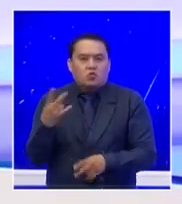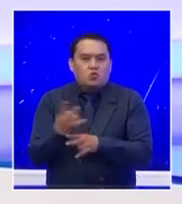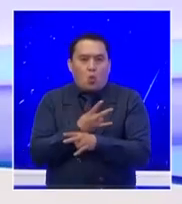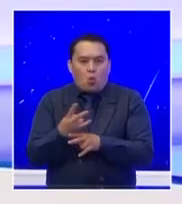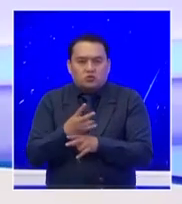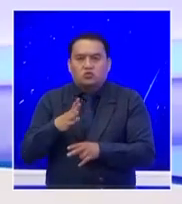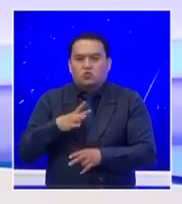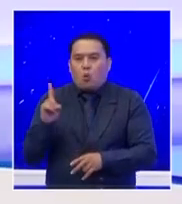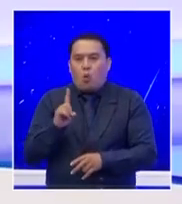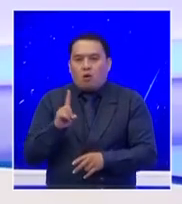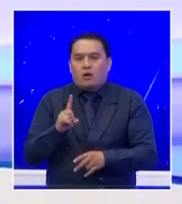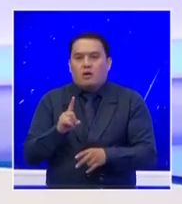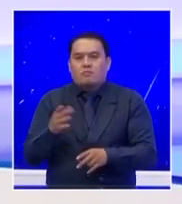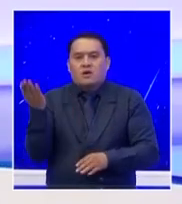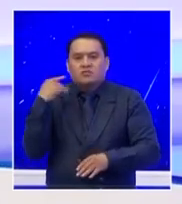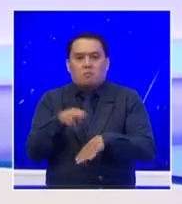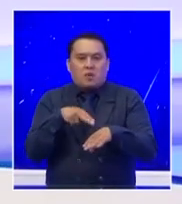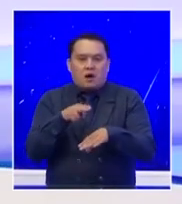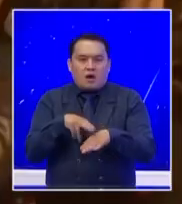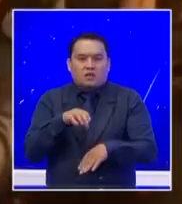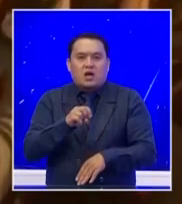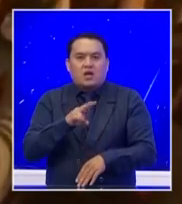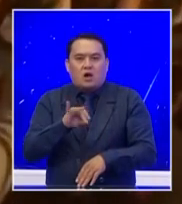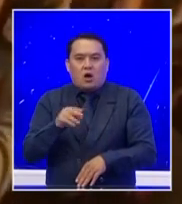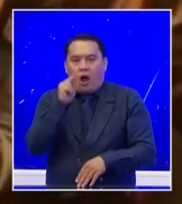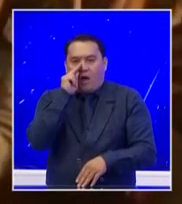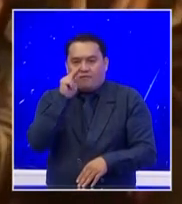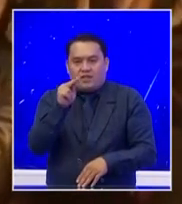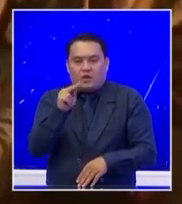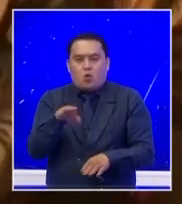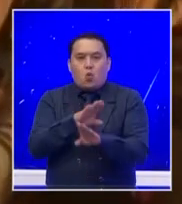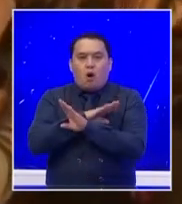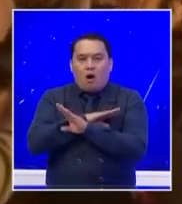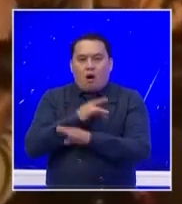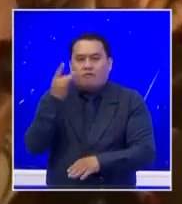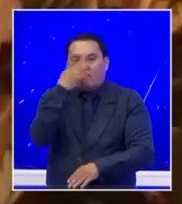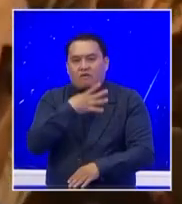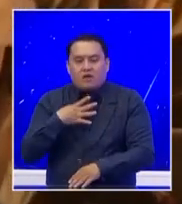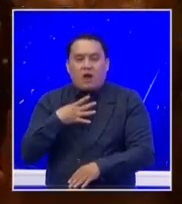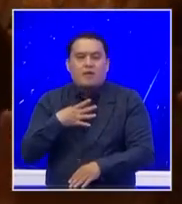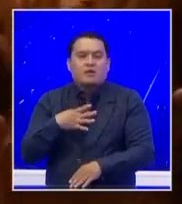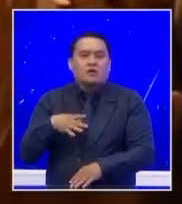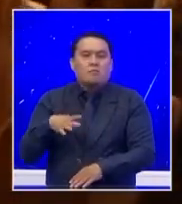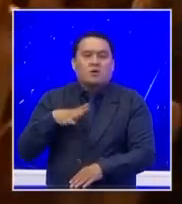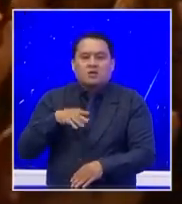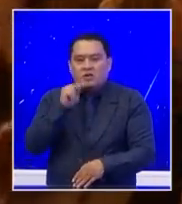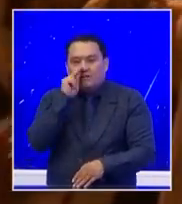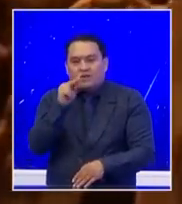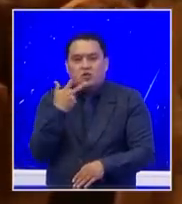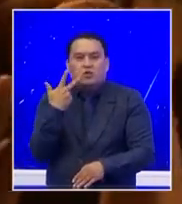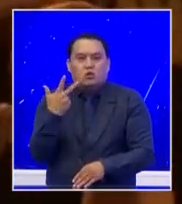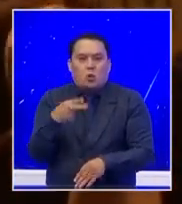ночи стало известно, что помимо бывшего полицейского Дерека Шовина, обвинения в гибели афроамериканца Флойда были предъявлены еще